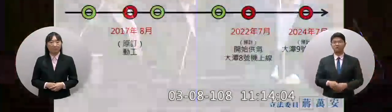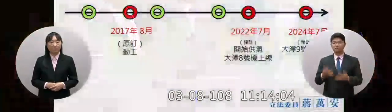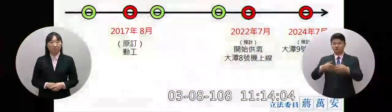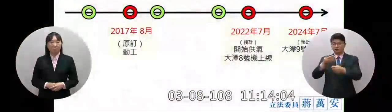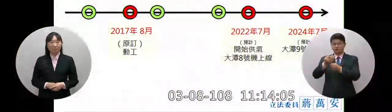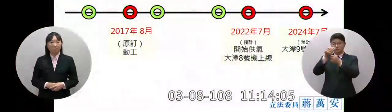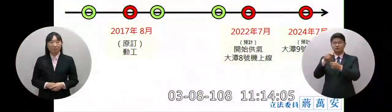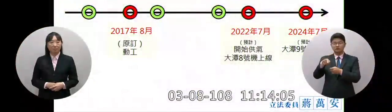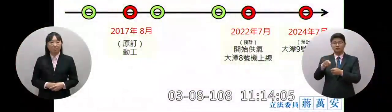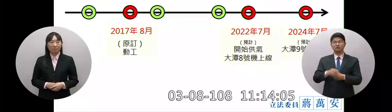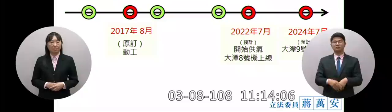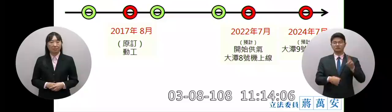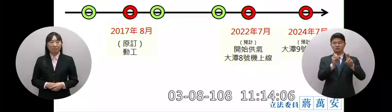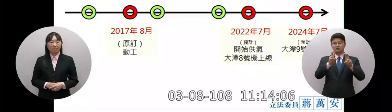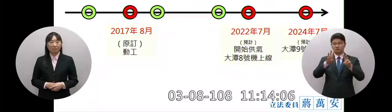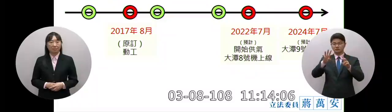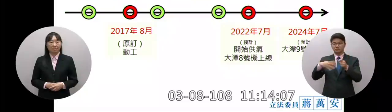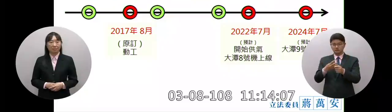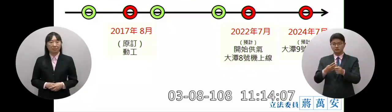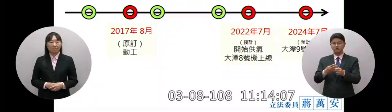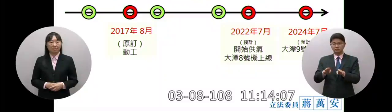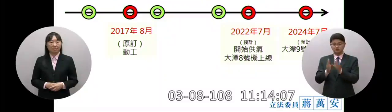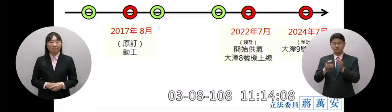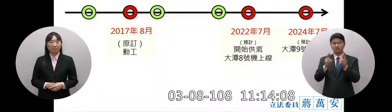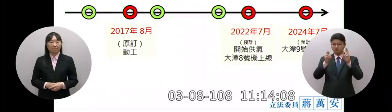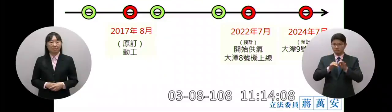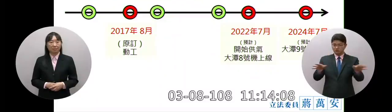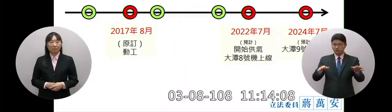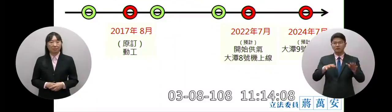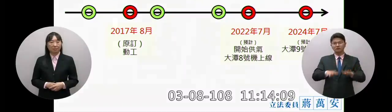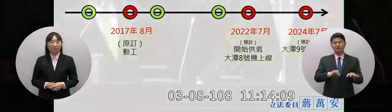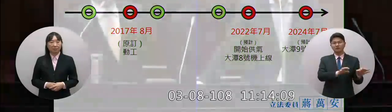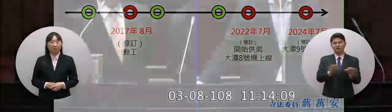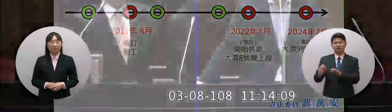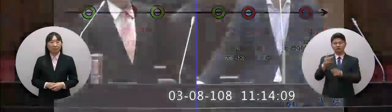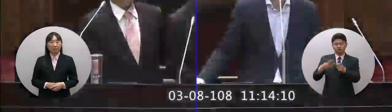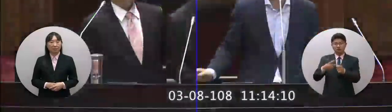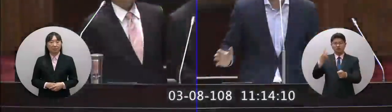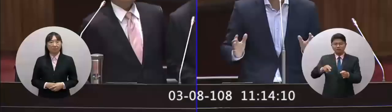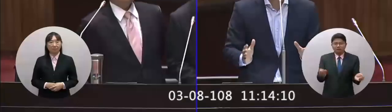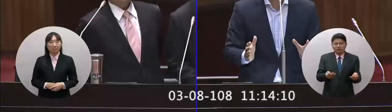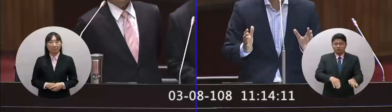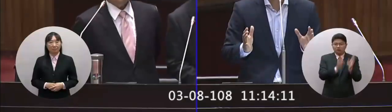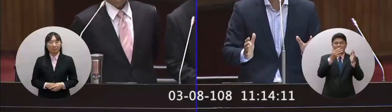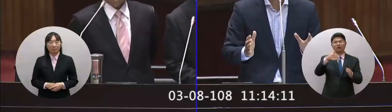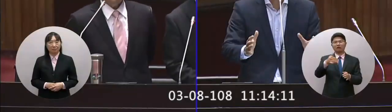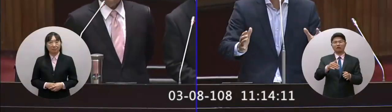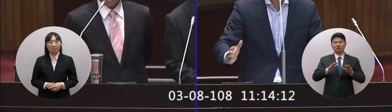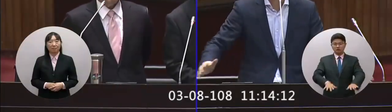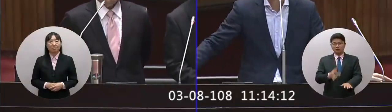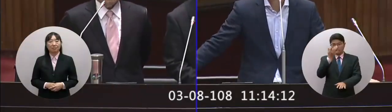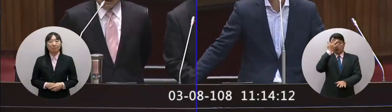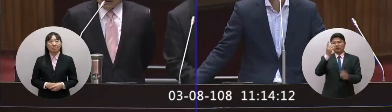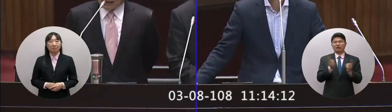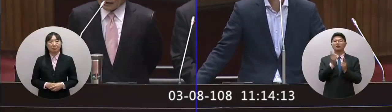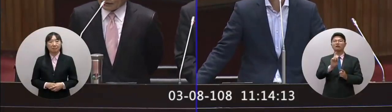电，现在已经延宕了2年，而且还没有开始新建。院长，您知道现在面临的困